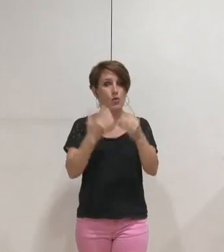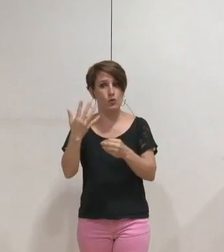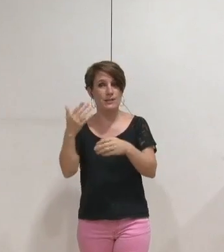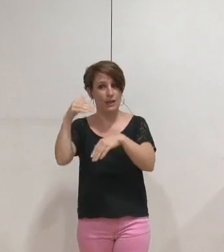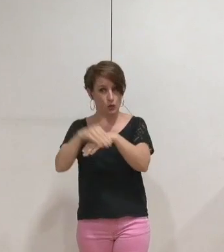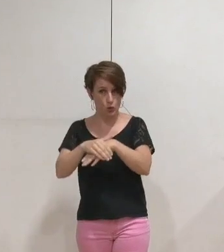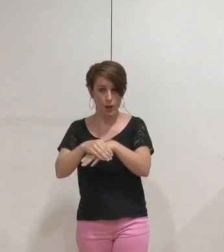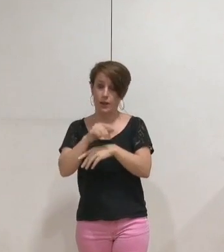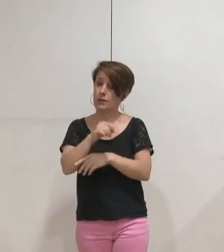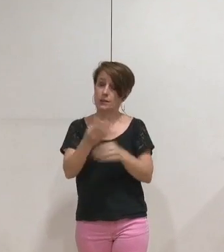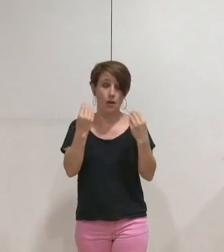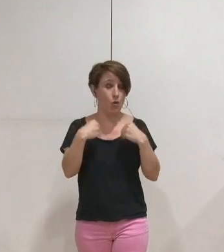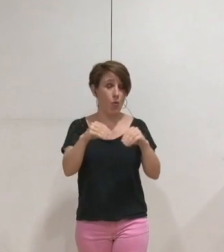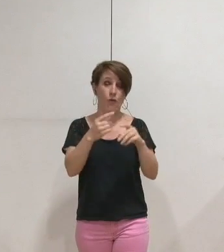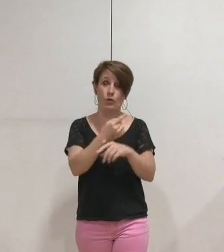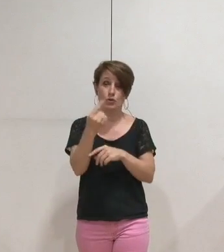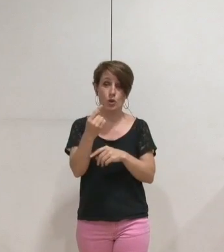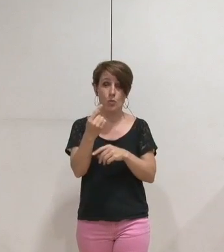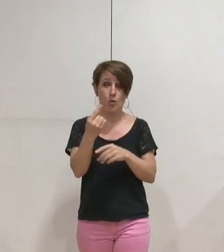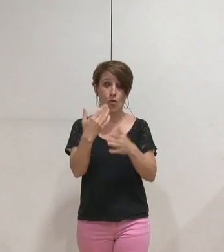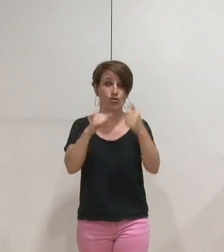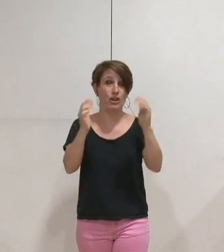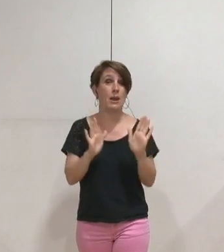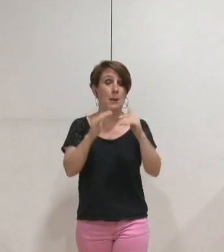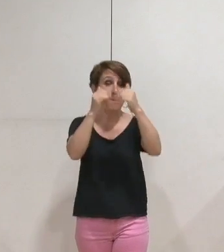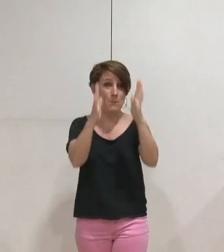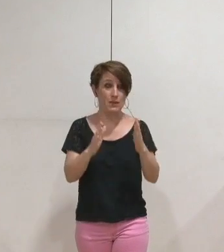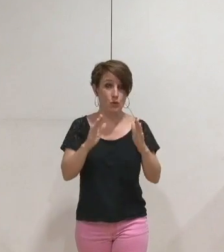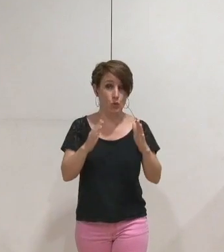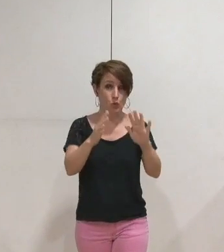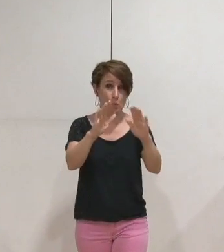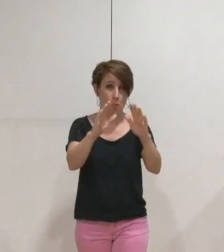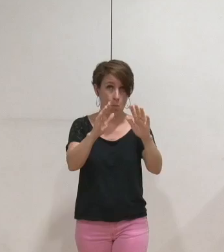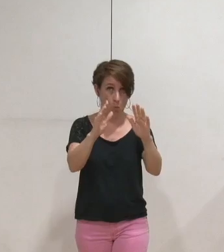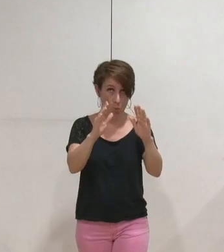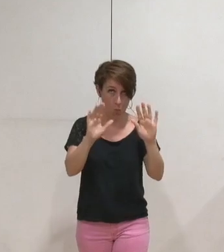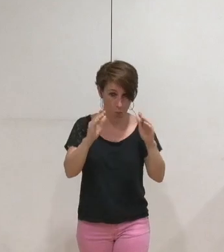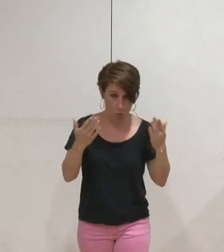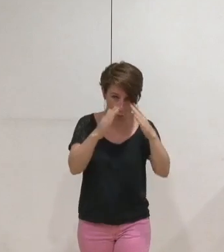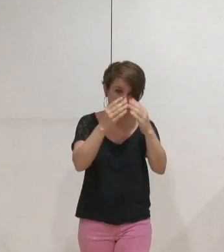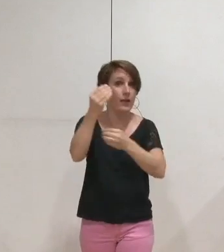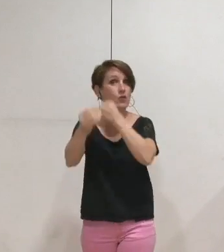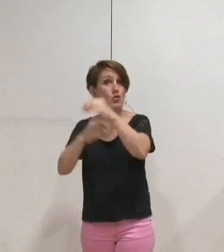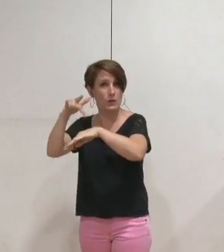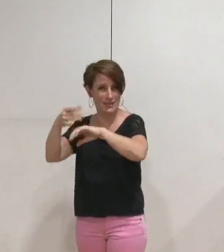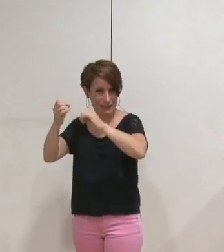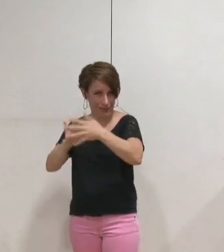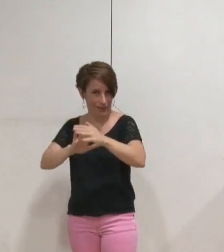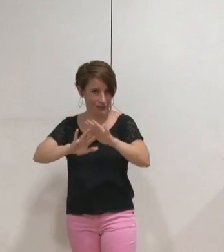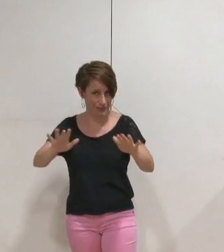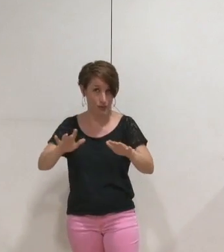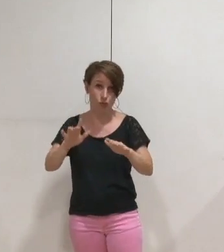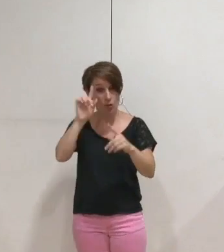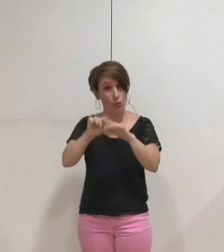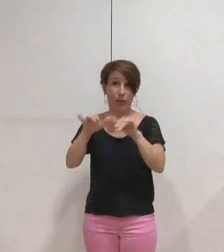plateforme billetterie à la Maison de la Montagne pour des raisons de gestion de de flux à l'article 3 nous allons rajouter un